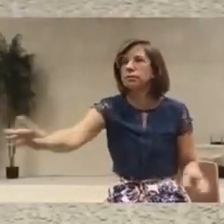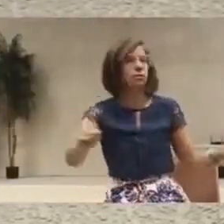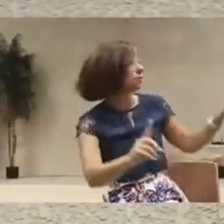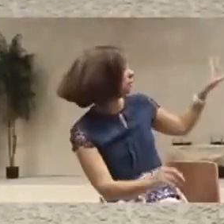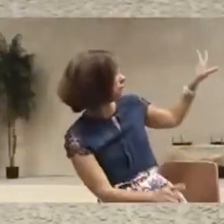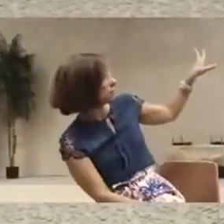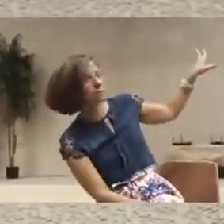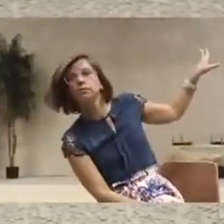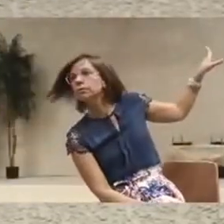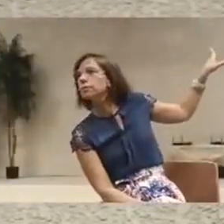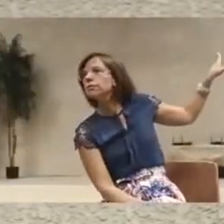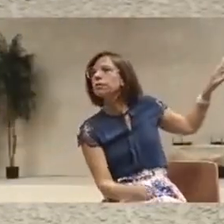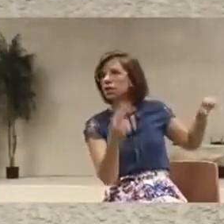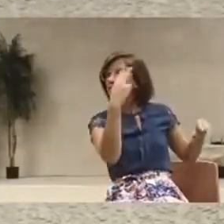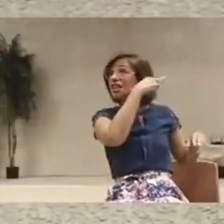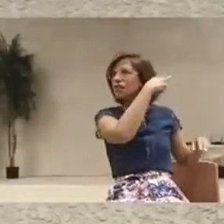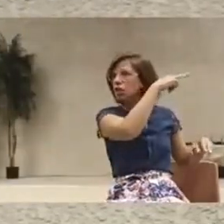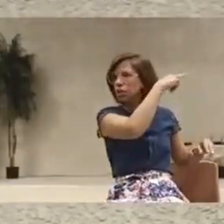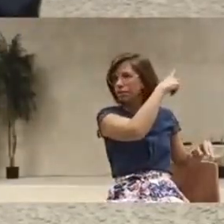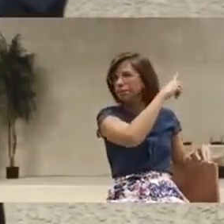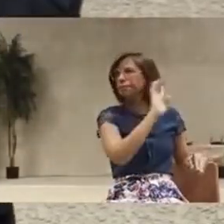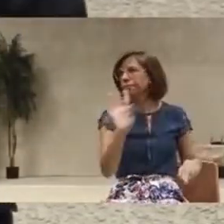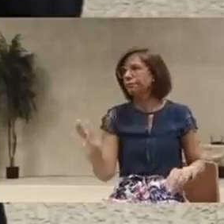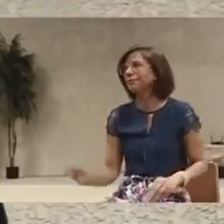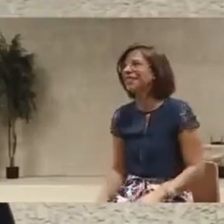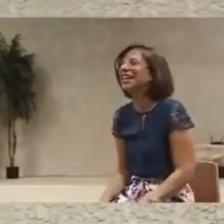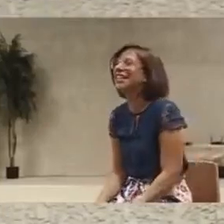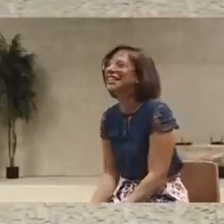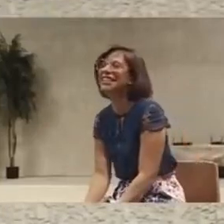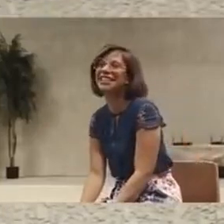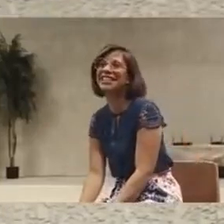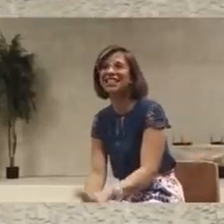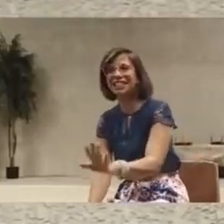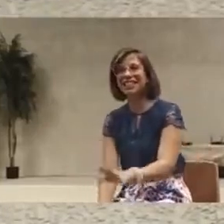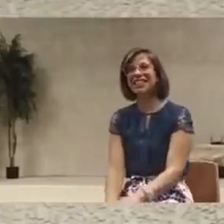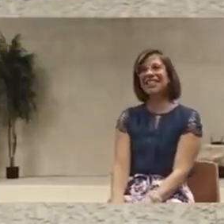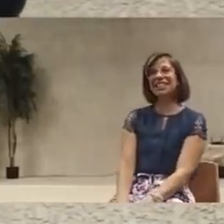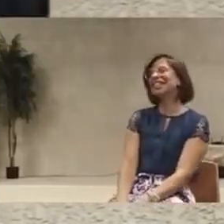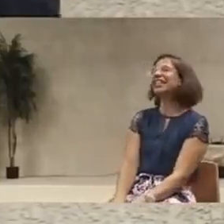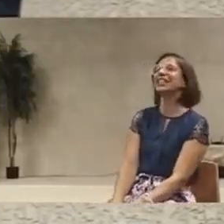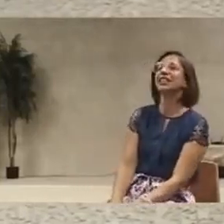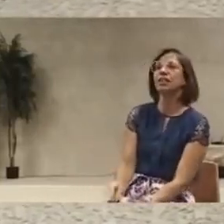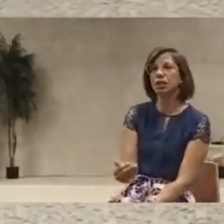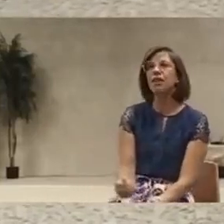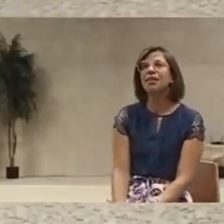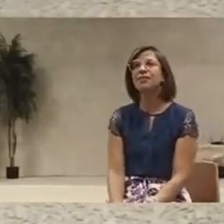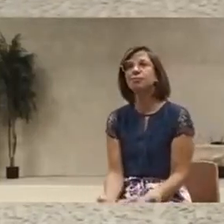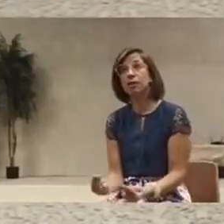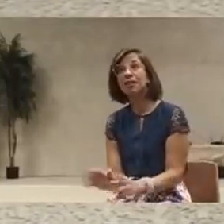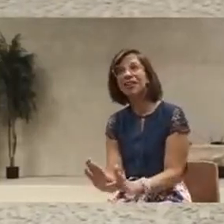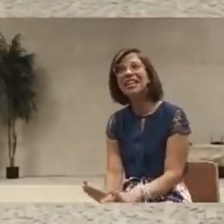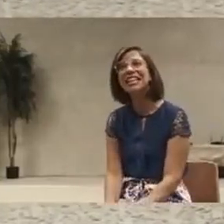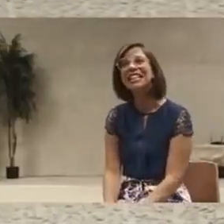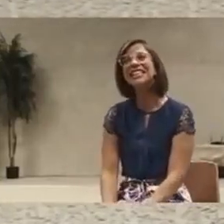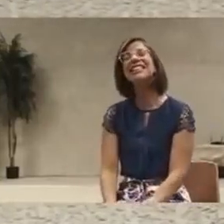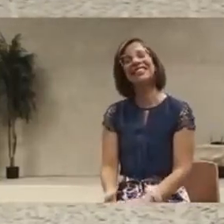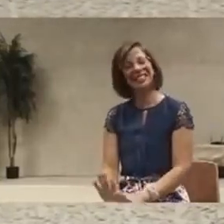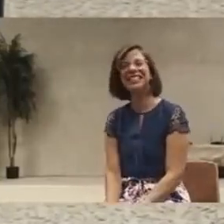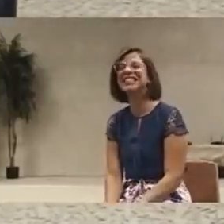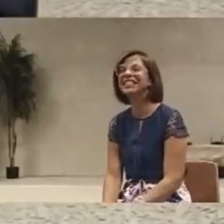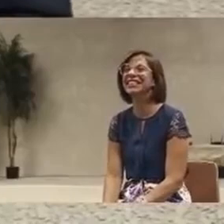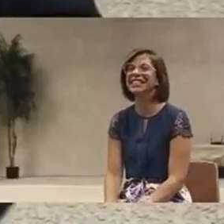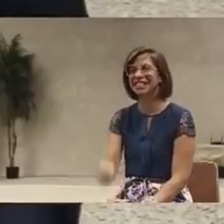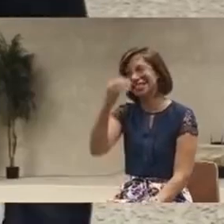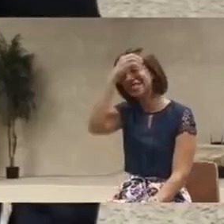Merci d'éteindre vos portables afin que nous soyons tout concentrés sur la parole de Dieu. 1